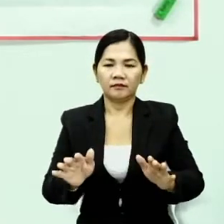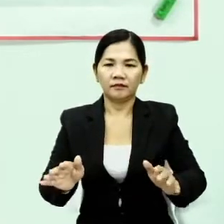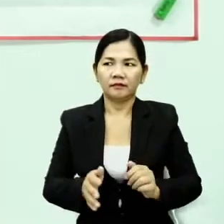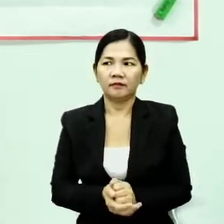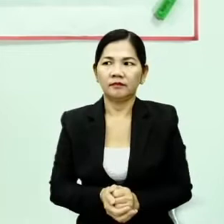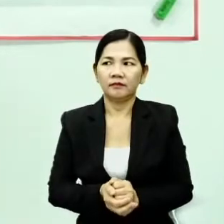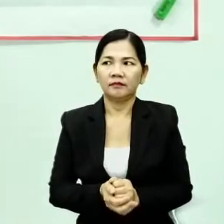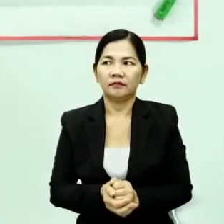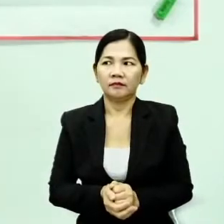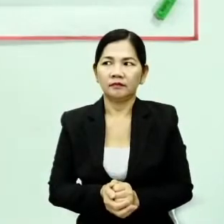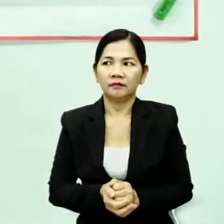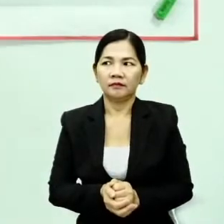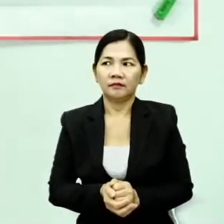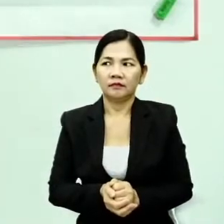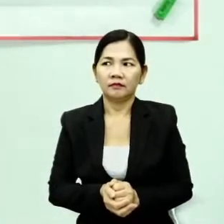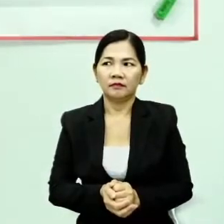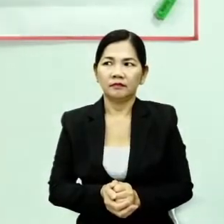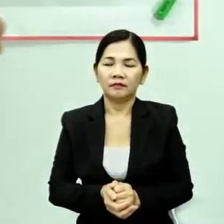nghĩa